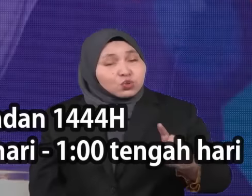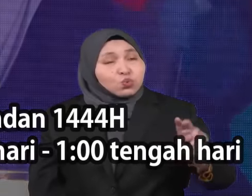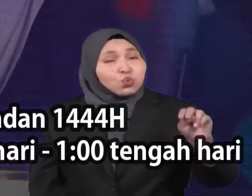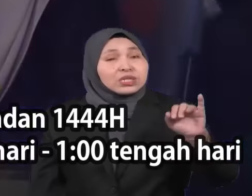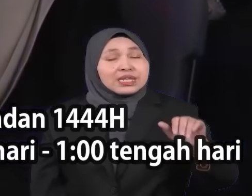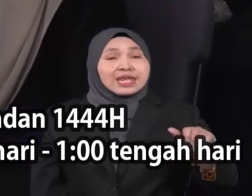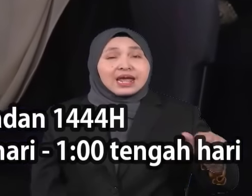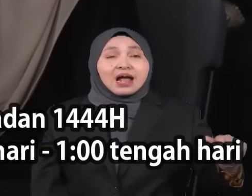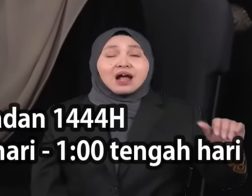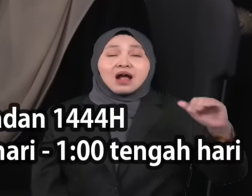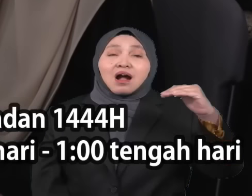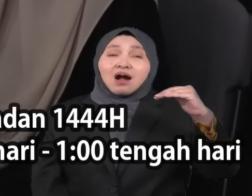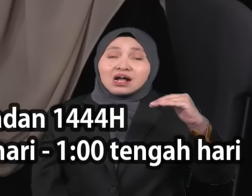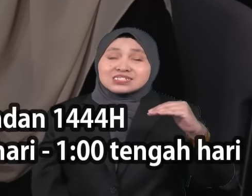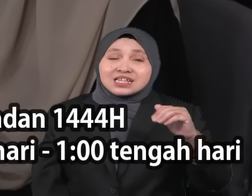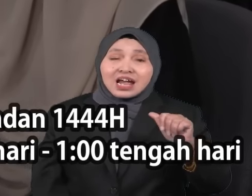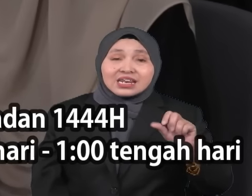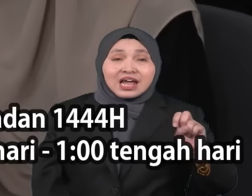Fid dunya